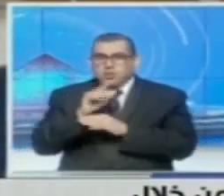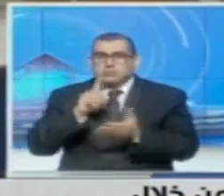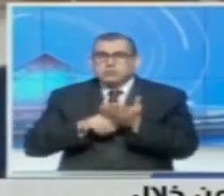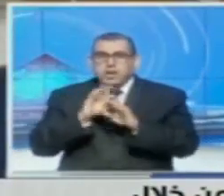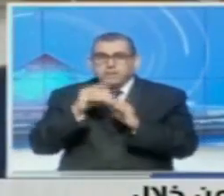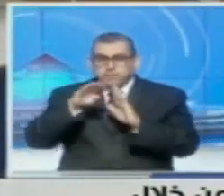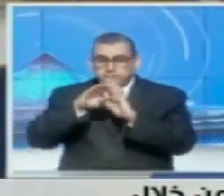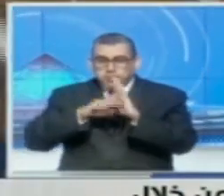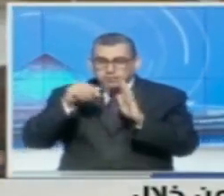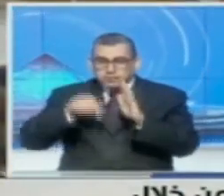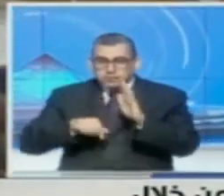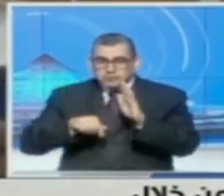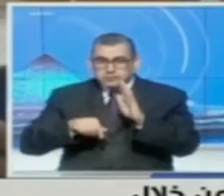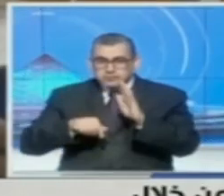منظومة